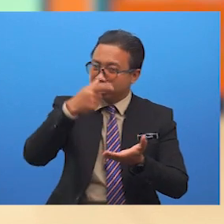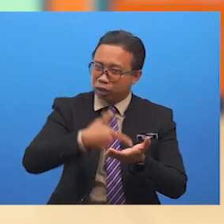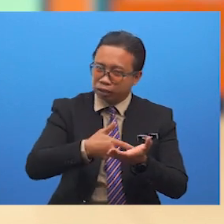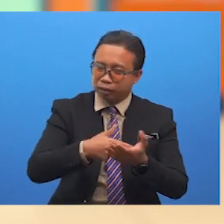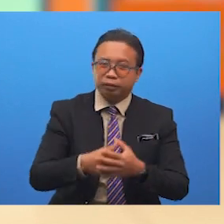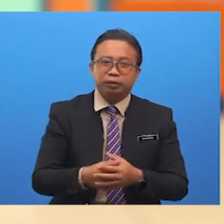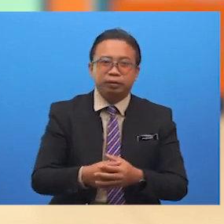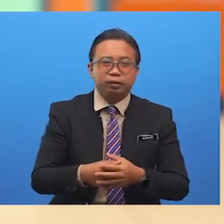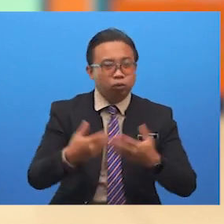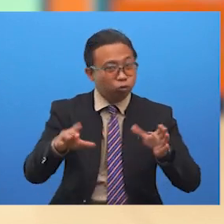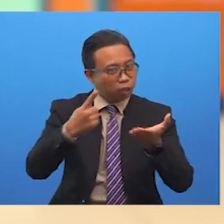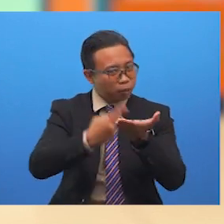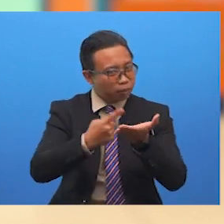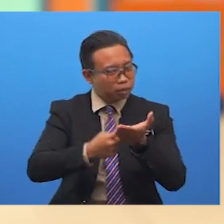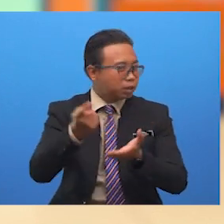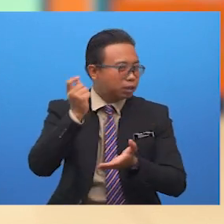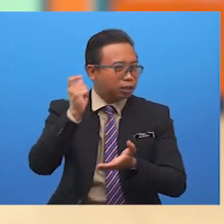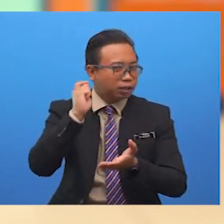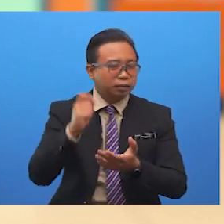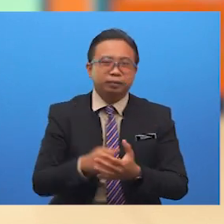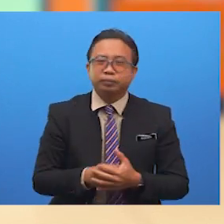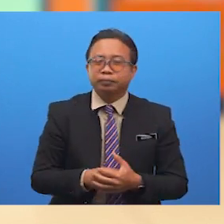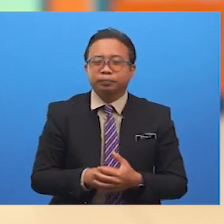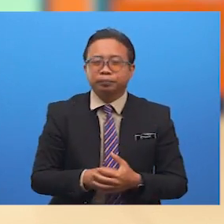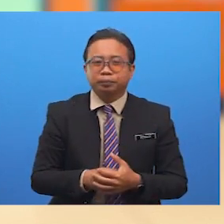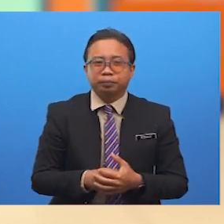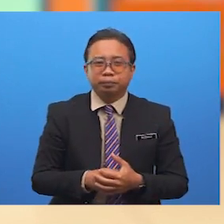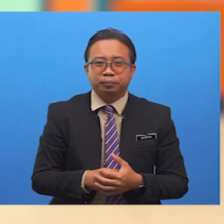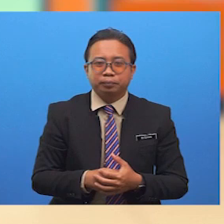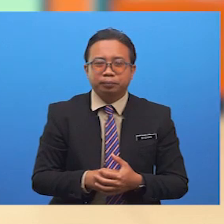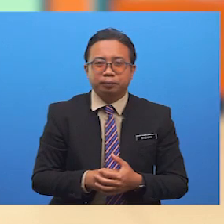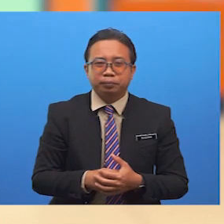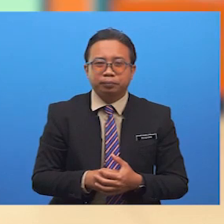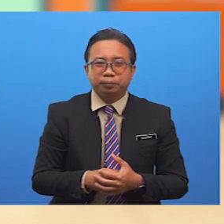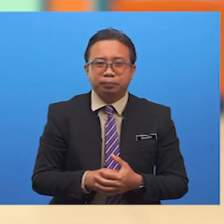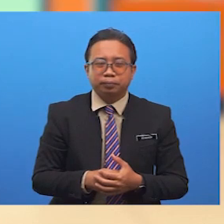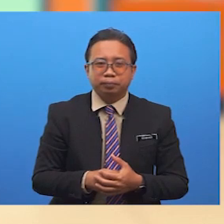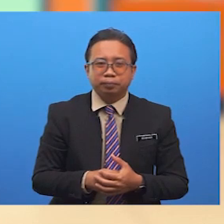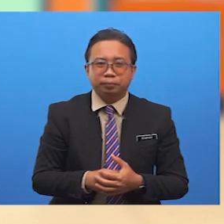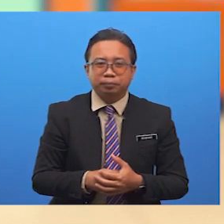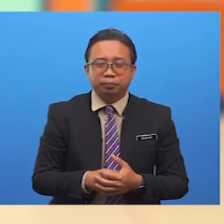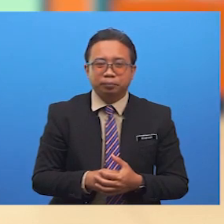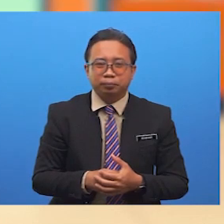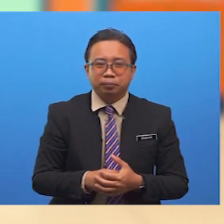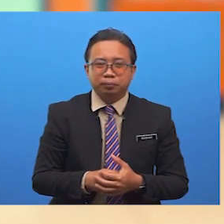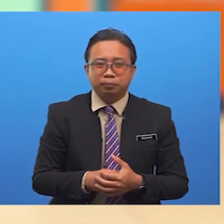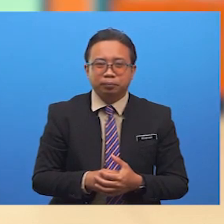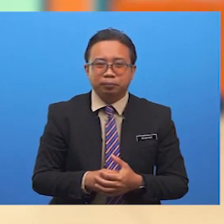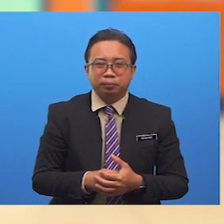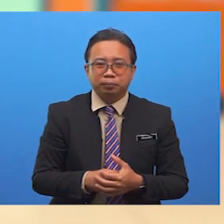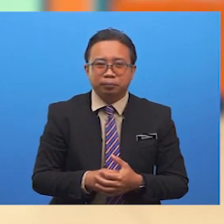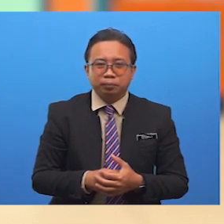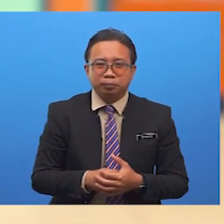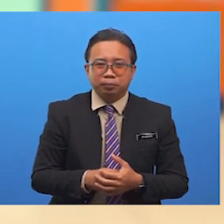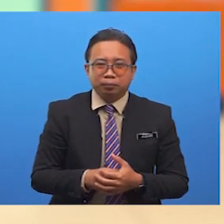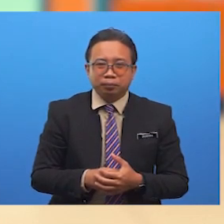anda berdasarkan hasil perbincangan yang telah kita bincangkan sebentar tadi